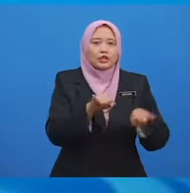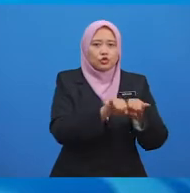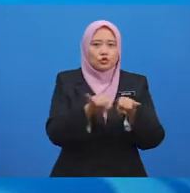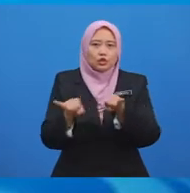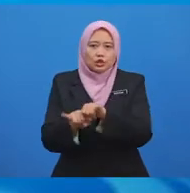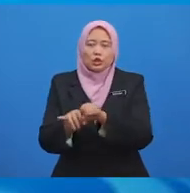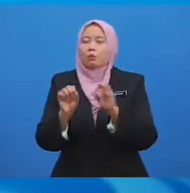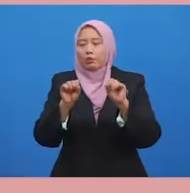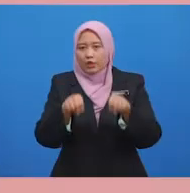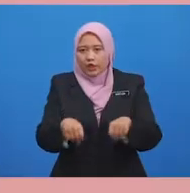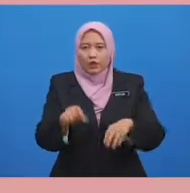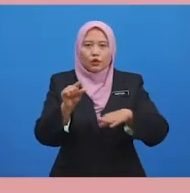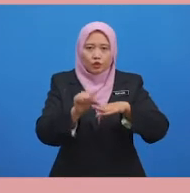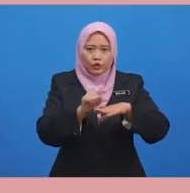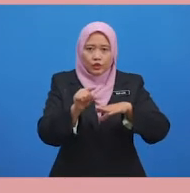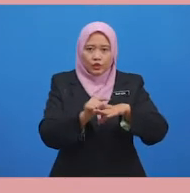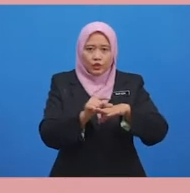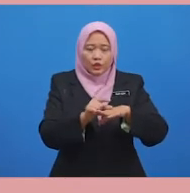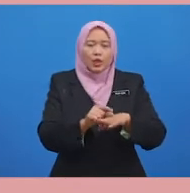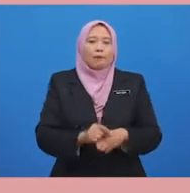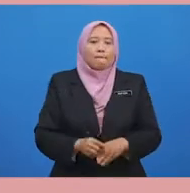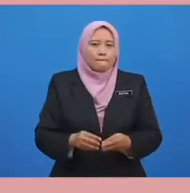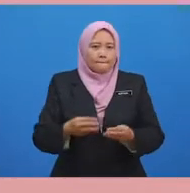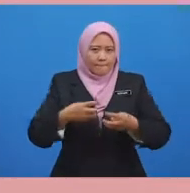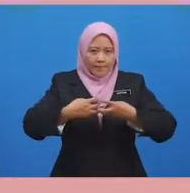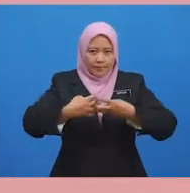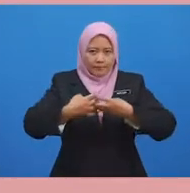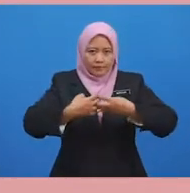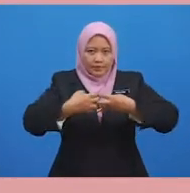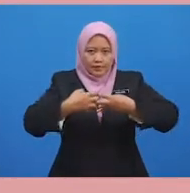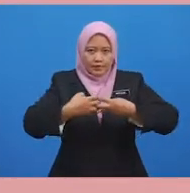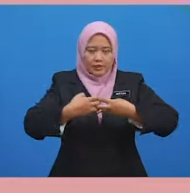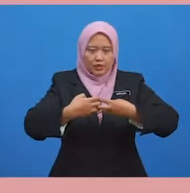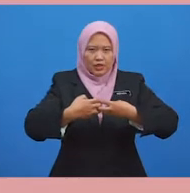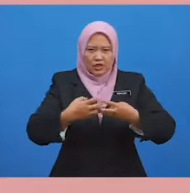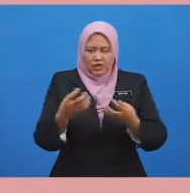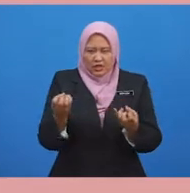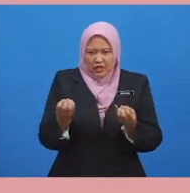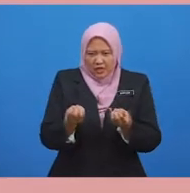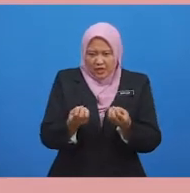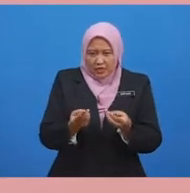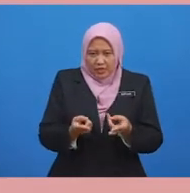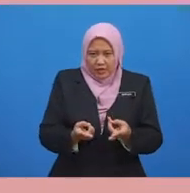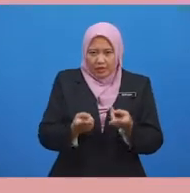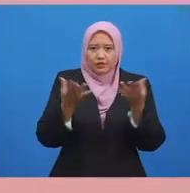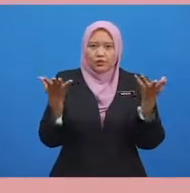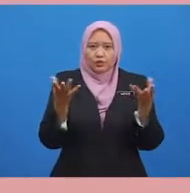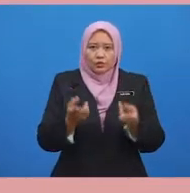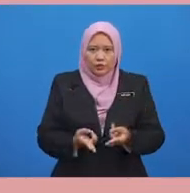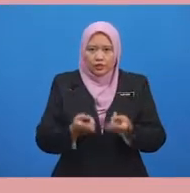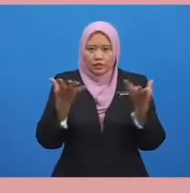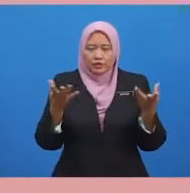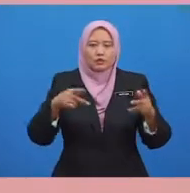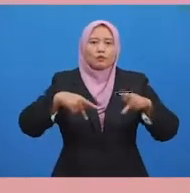boleh menggunakan mesin penghancur plastik untuk menghancurkan plastik